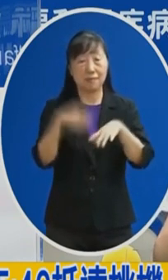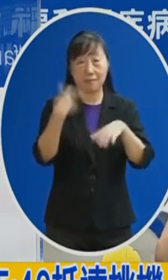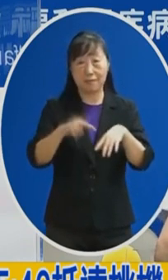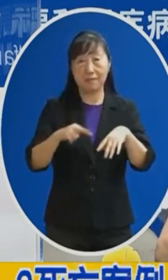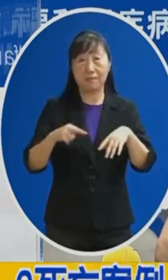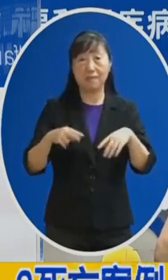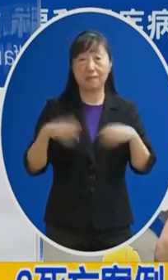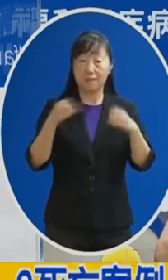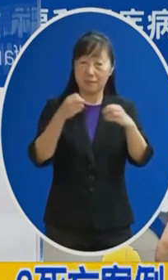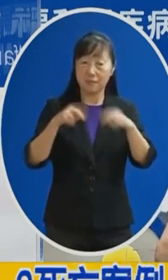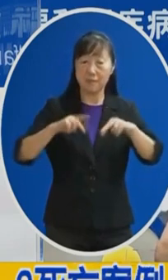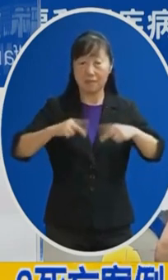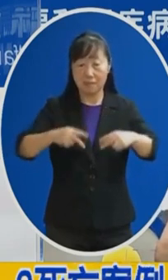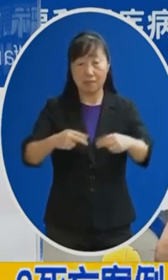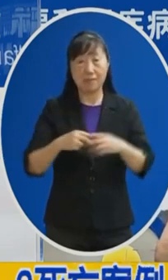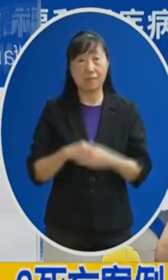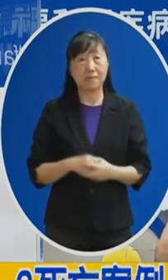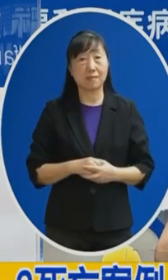检讨。那